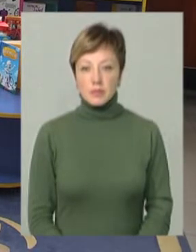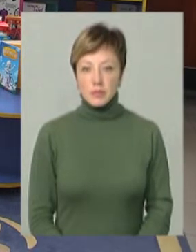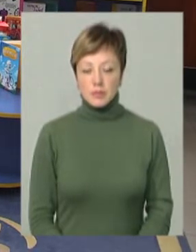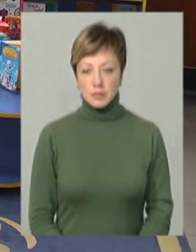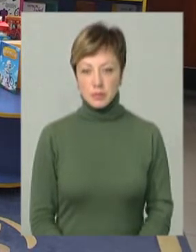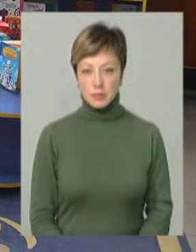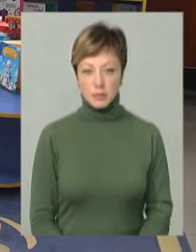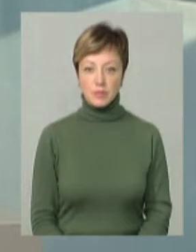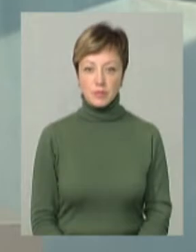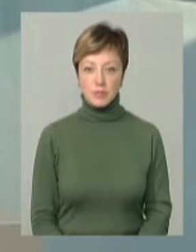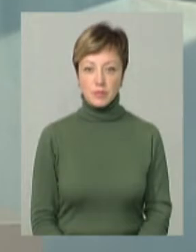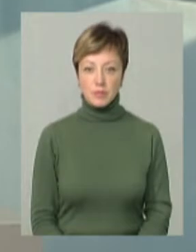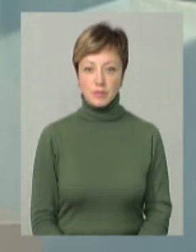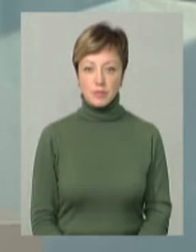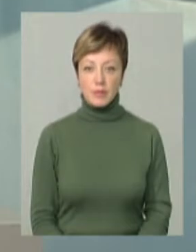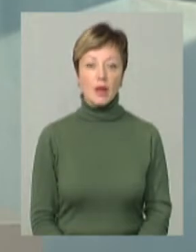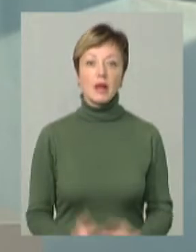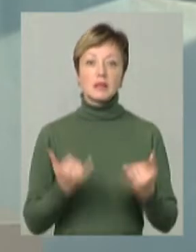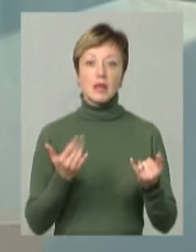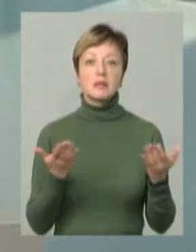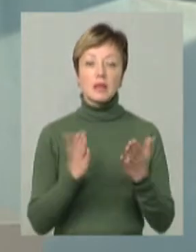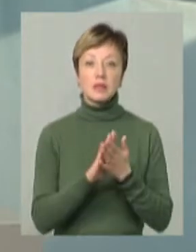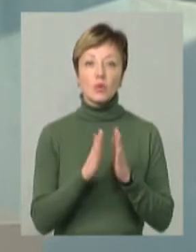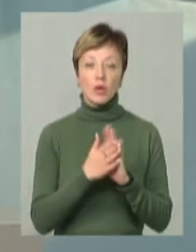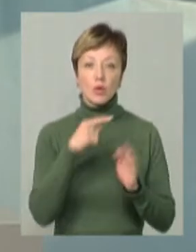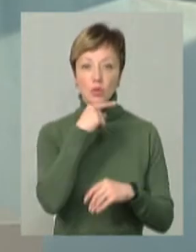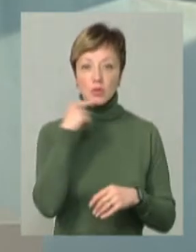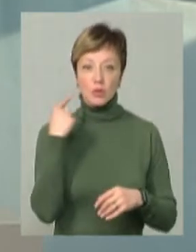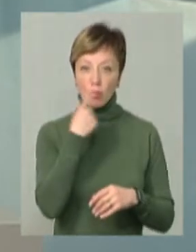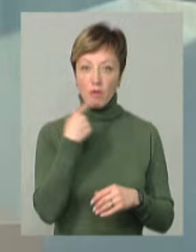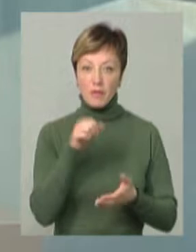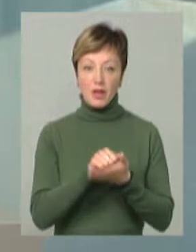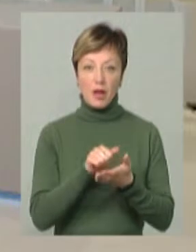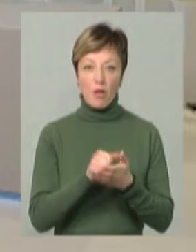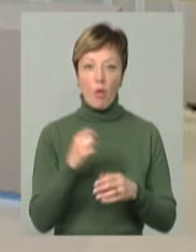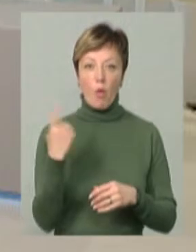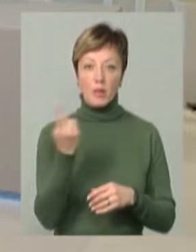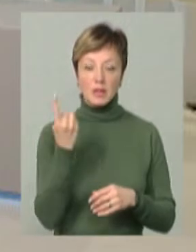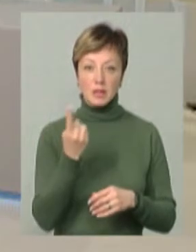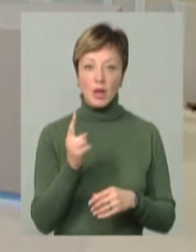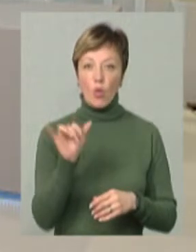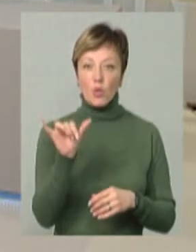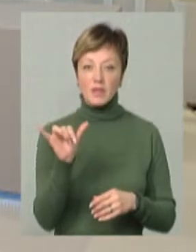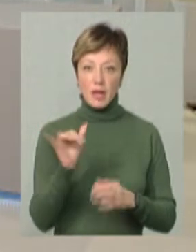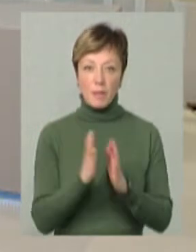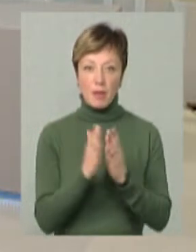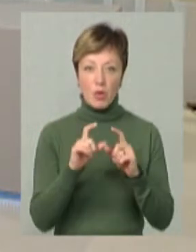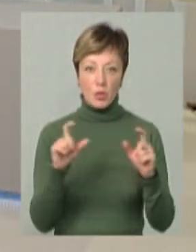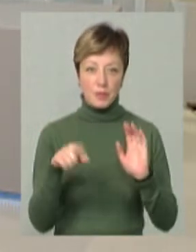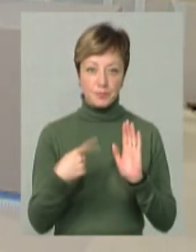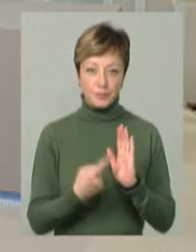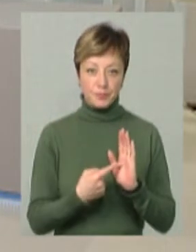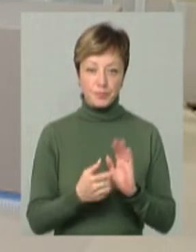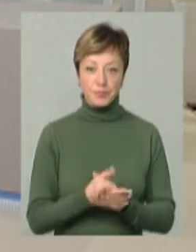на Суспільному. Хмельницький. Яка наразі ситуація з російськомовними виданнями в обласній універсальній науковій бібліотеці? Ну,